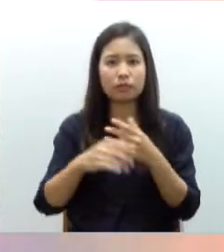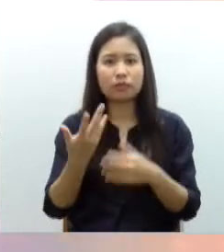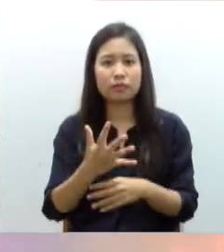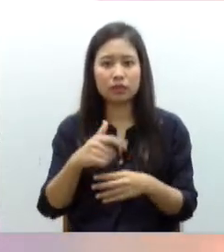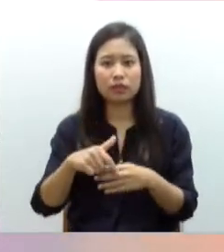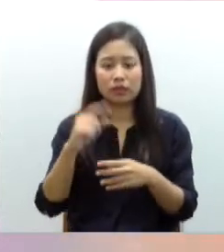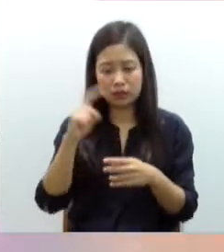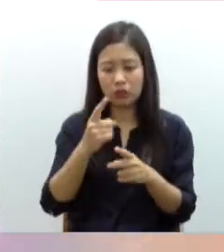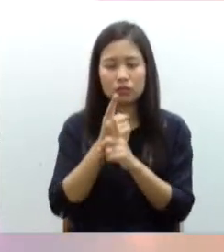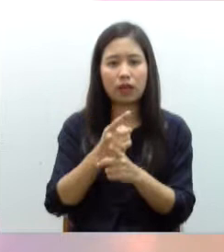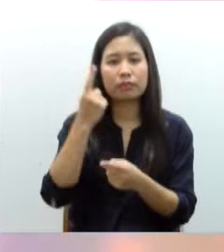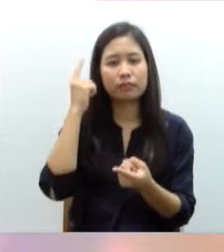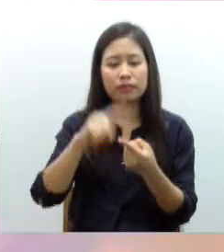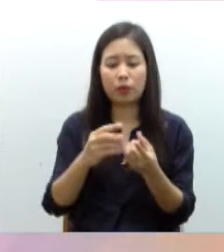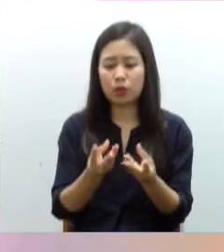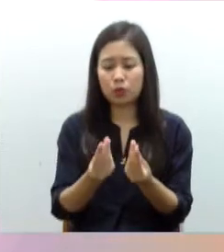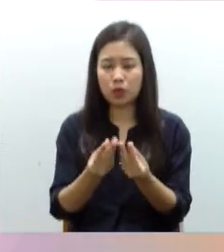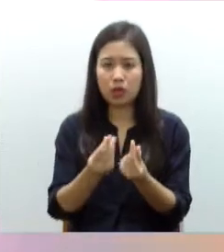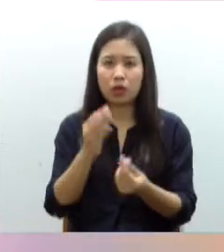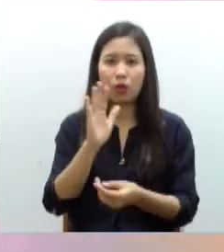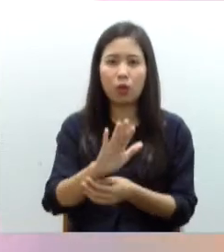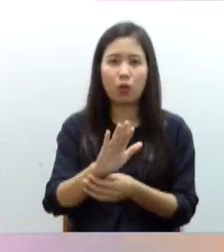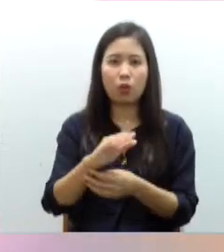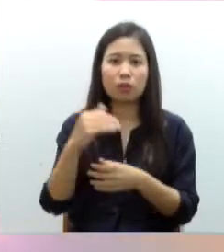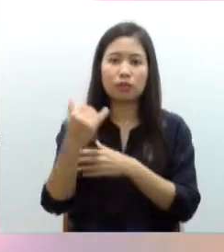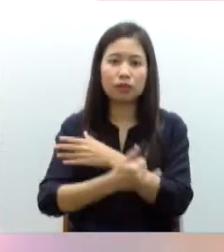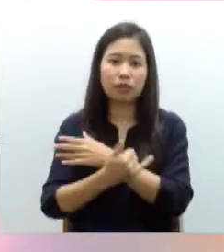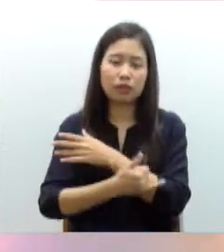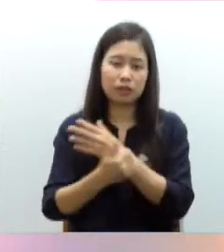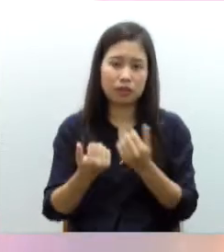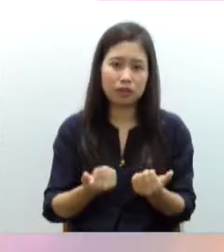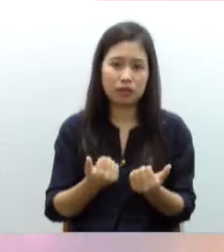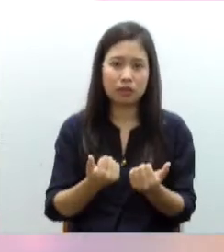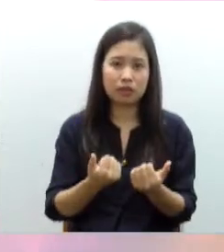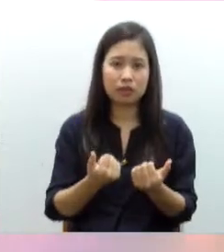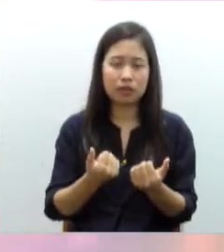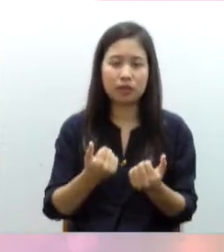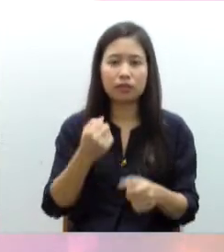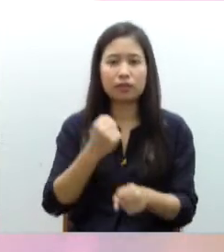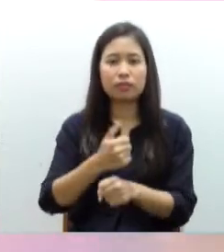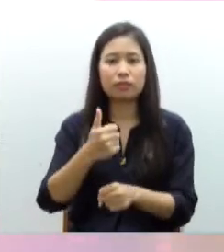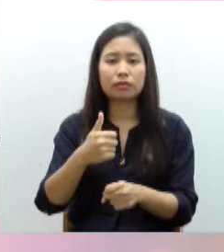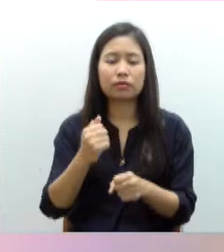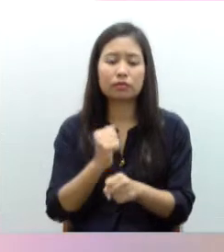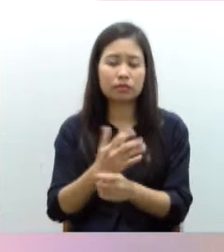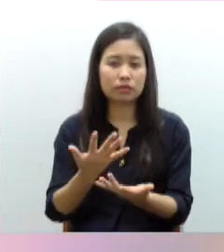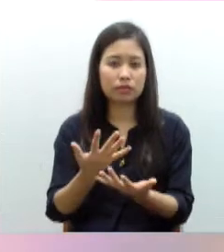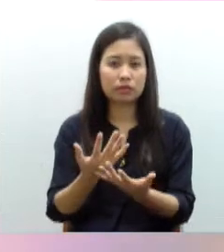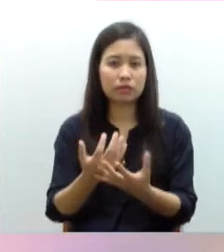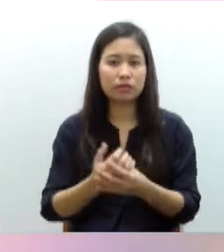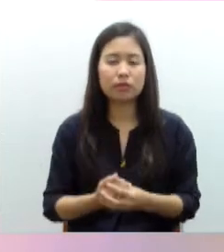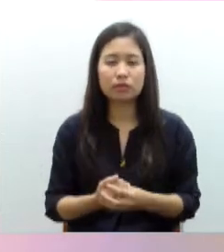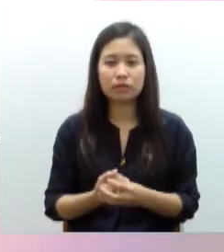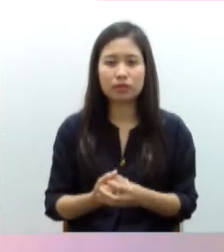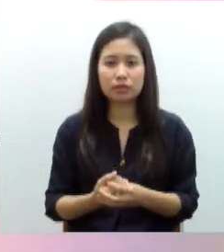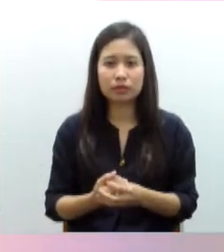แนน73ในขณะนี้ประเทศเราจะต้องได้เท่ากับระดับประเทศญี่ปุ่นนะฮะการที่